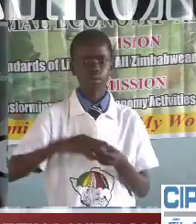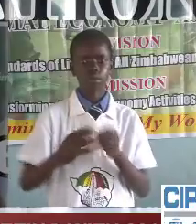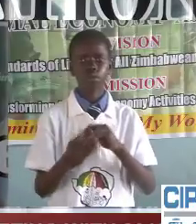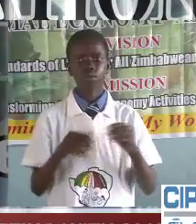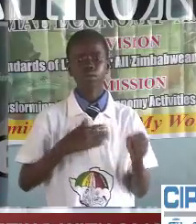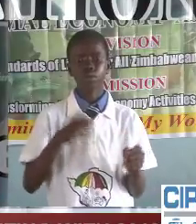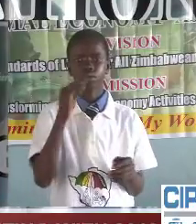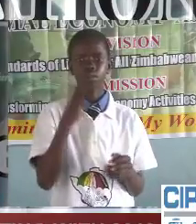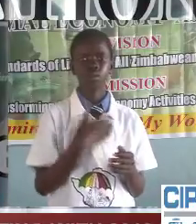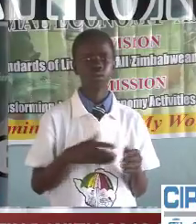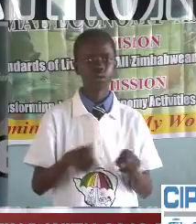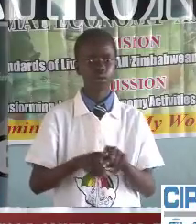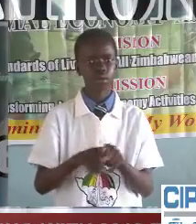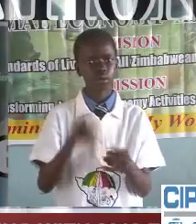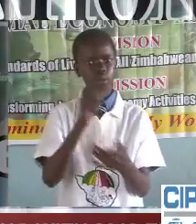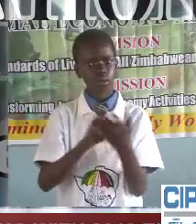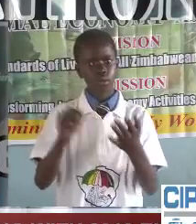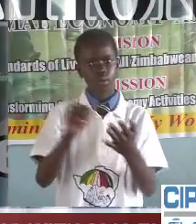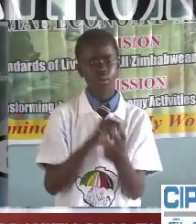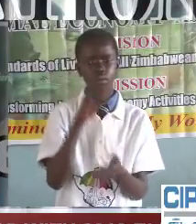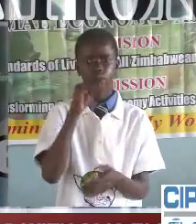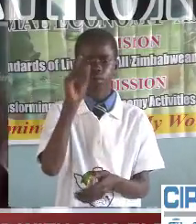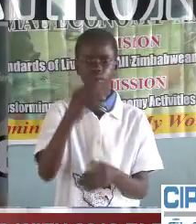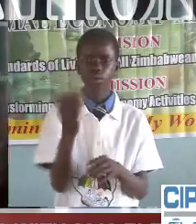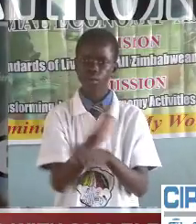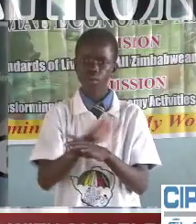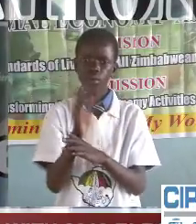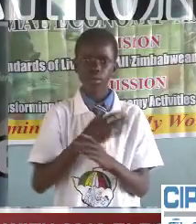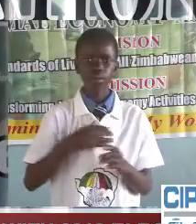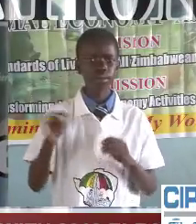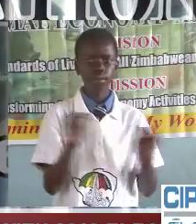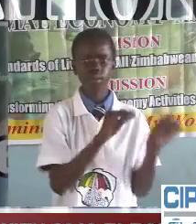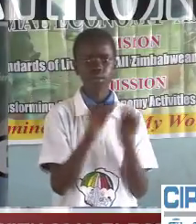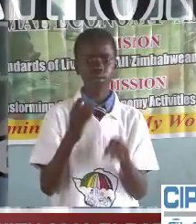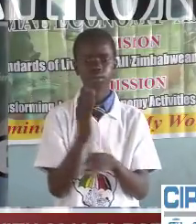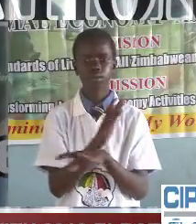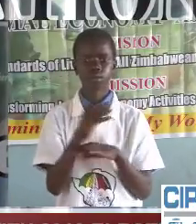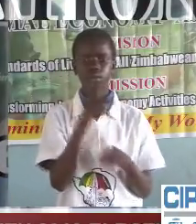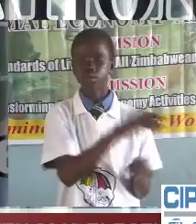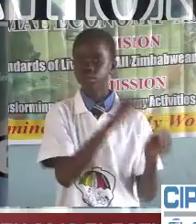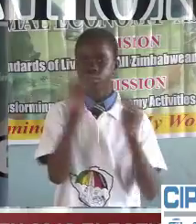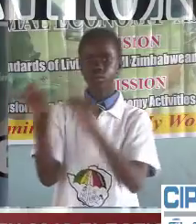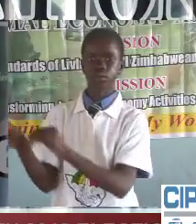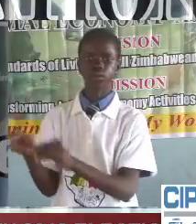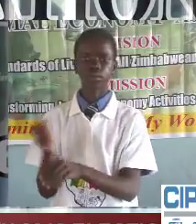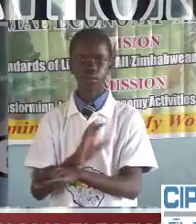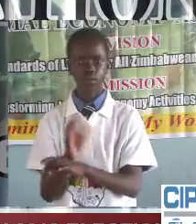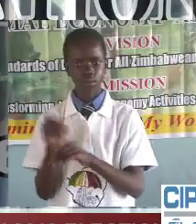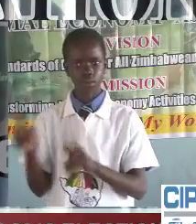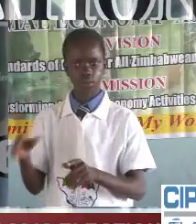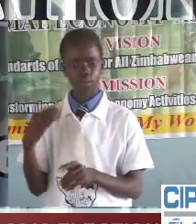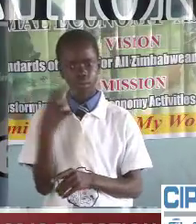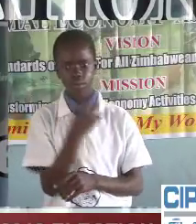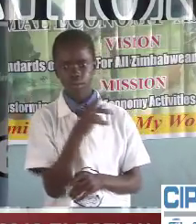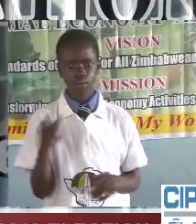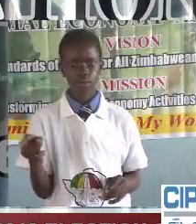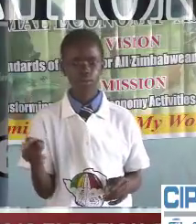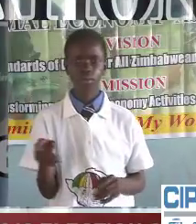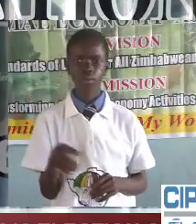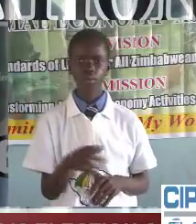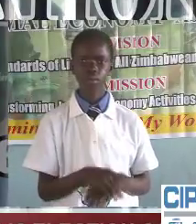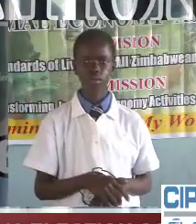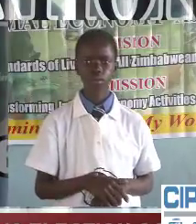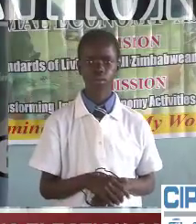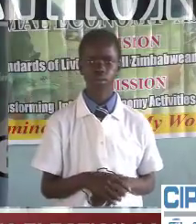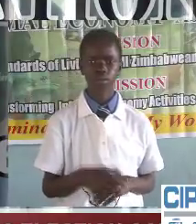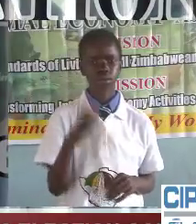even misika yatiri kutaura nezvaiyo iyi kuti tikwanise kutengesera ipapo panoda ma-renovations, panoda mvura idzodzo.